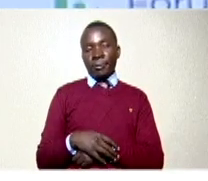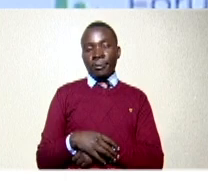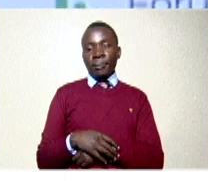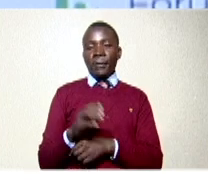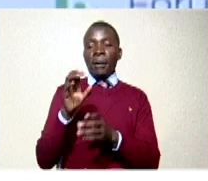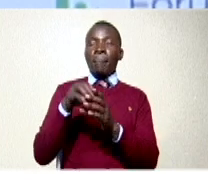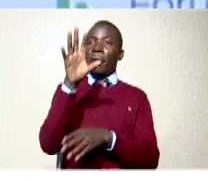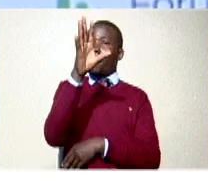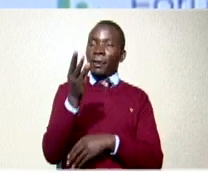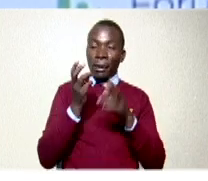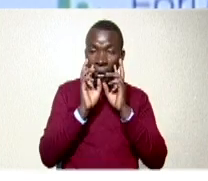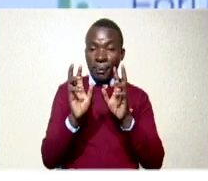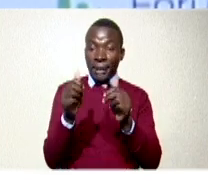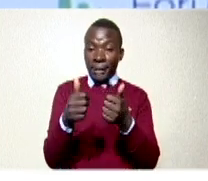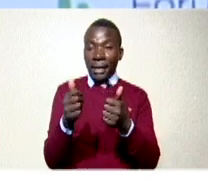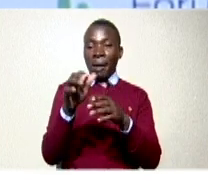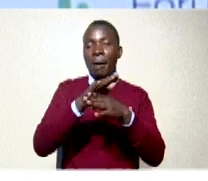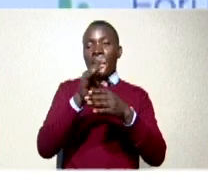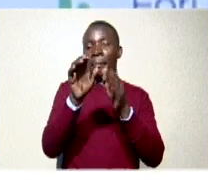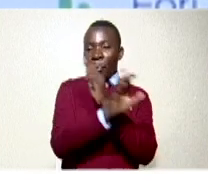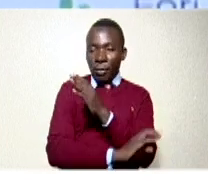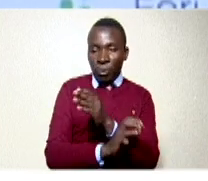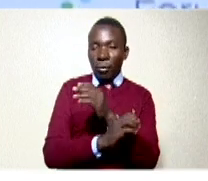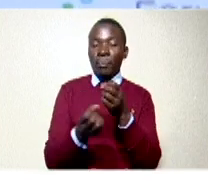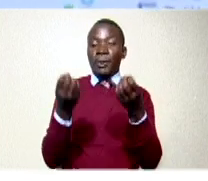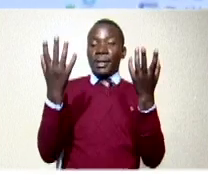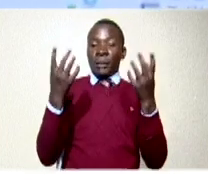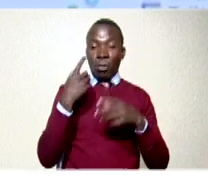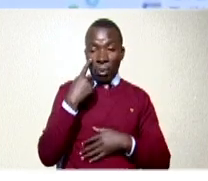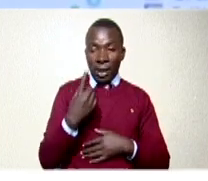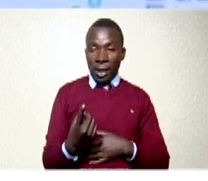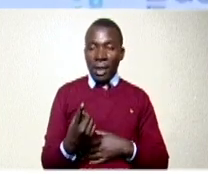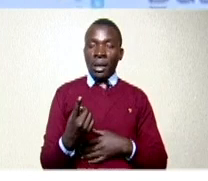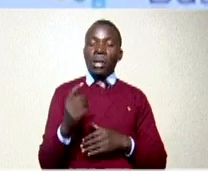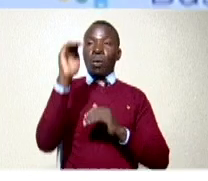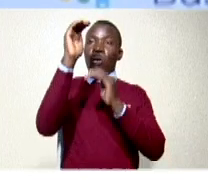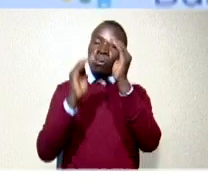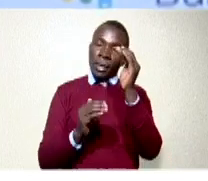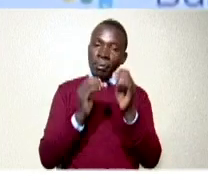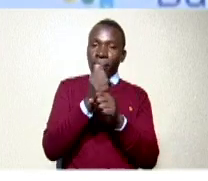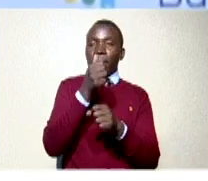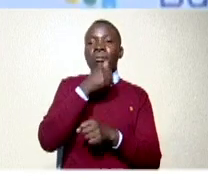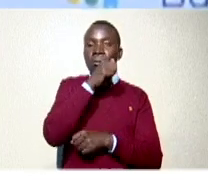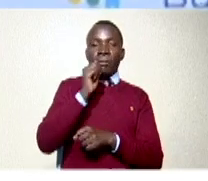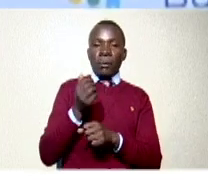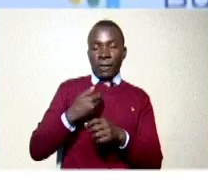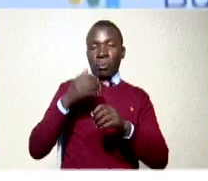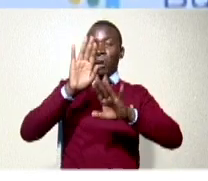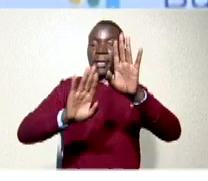Muri Afurika iyo witegereje neza mu bihugu byinshi ubona urwego rw'abikorera rufite uruhare